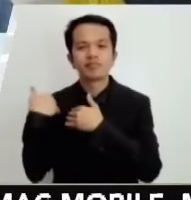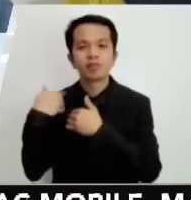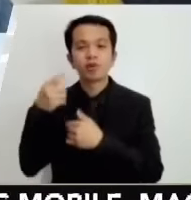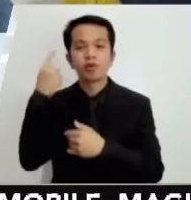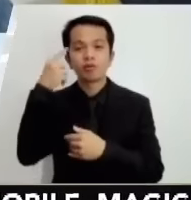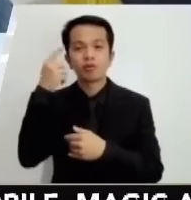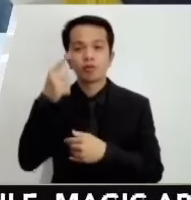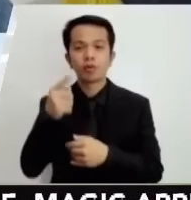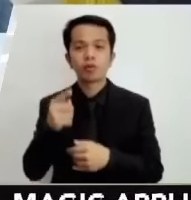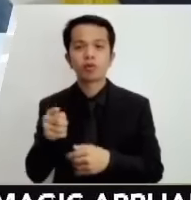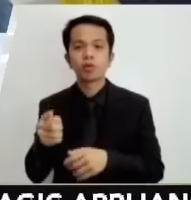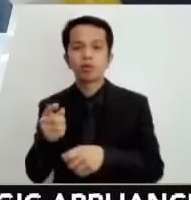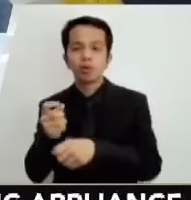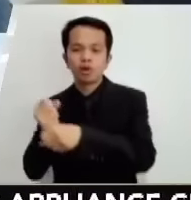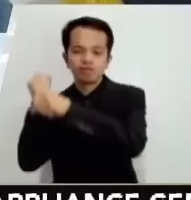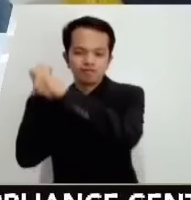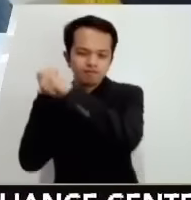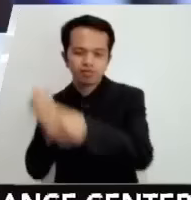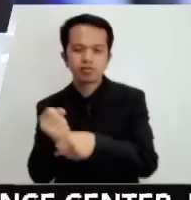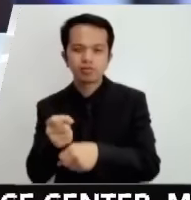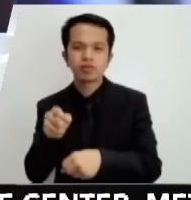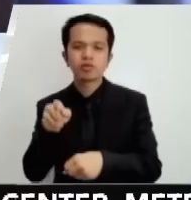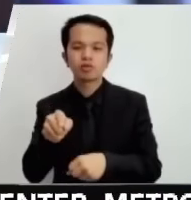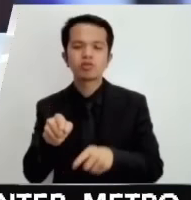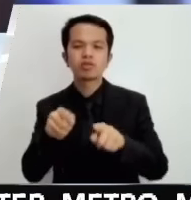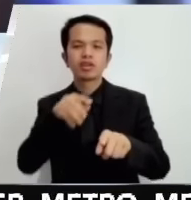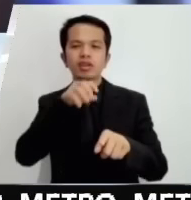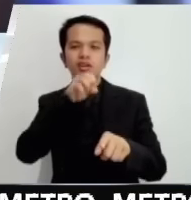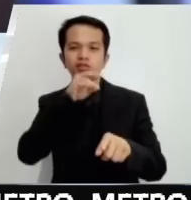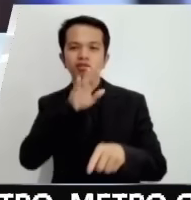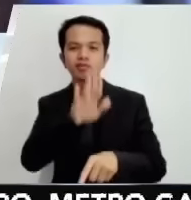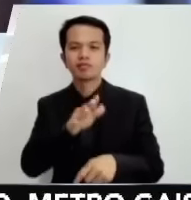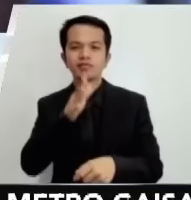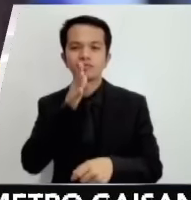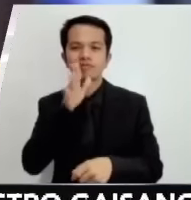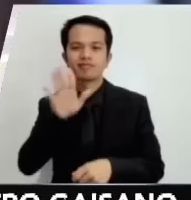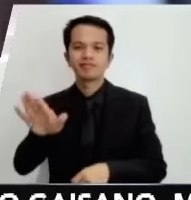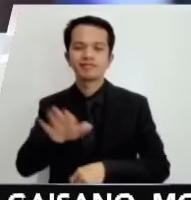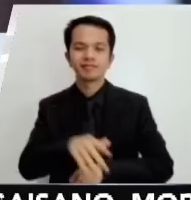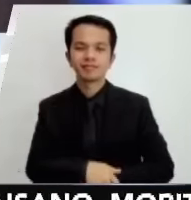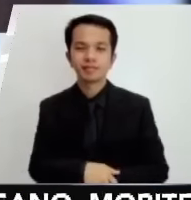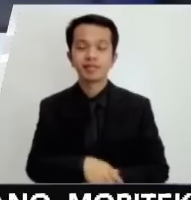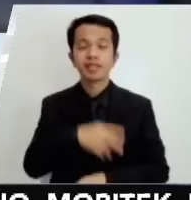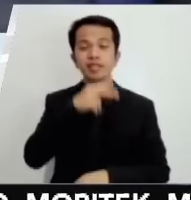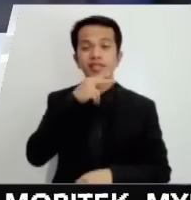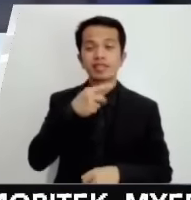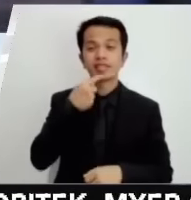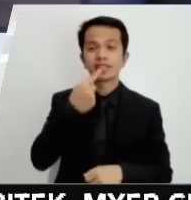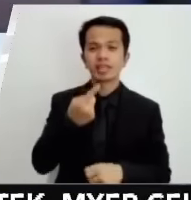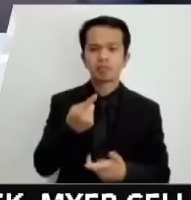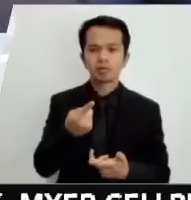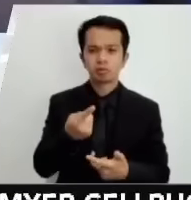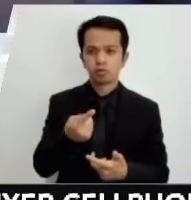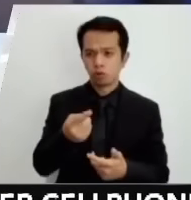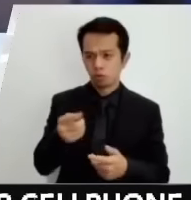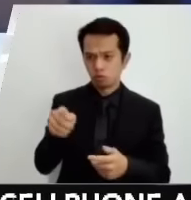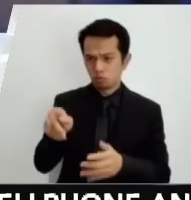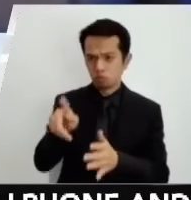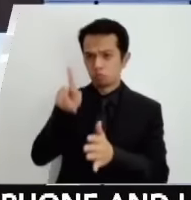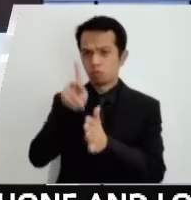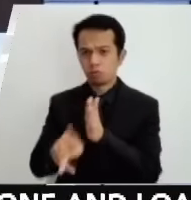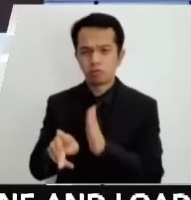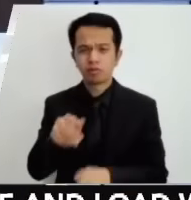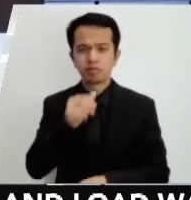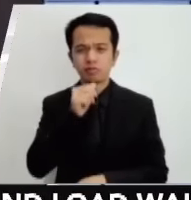pumalo o nanaga doon sa kanyang ina ayon sa suspect Wala naman siyang intensyong patayin ang matanda binigyan ko lang